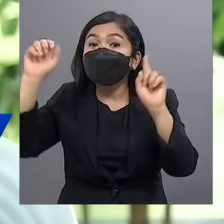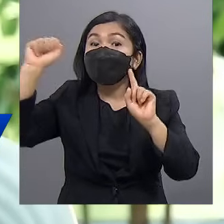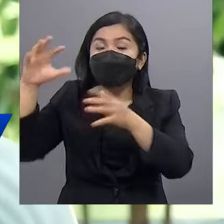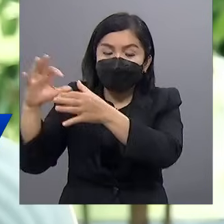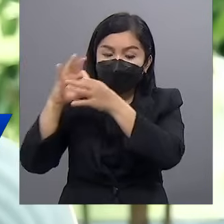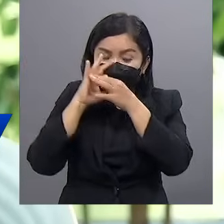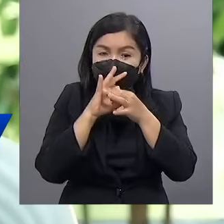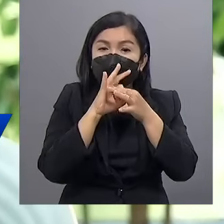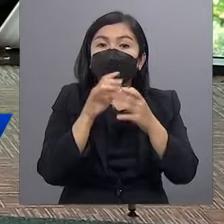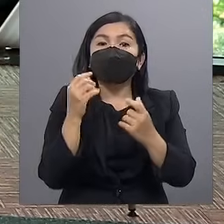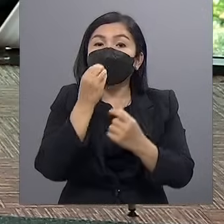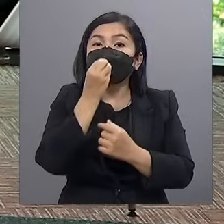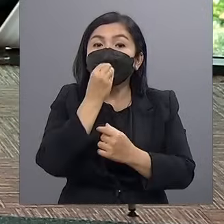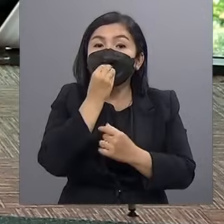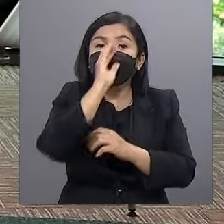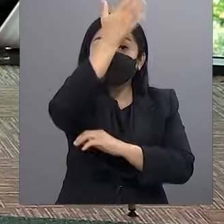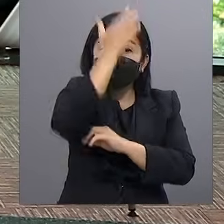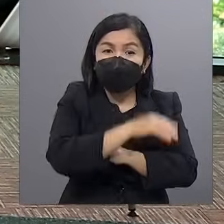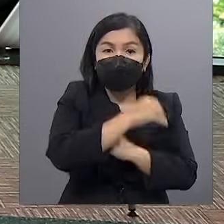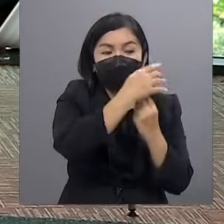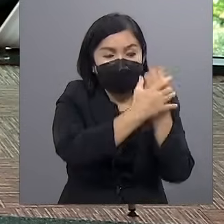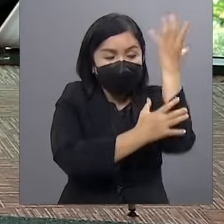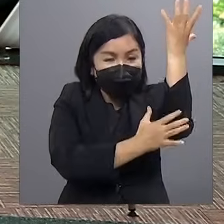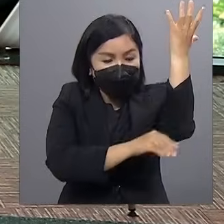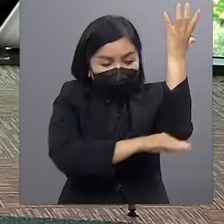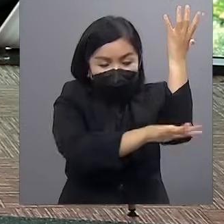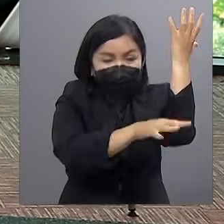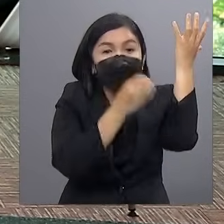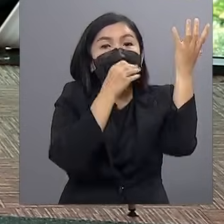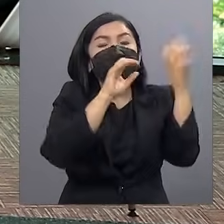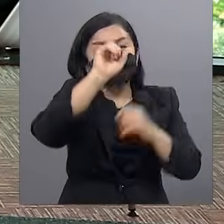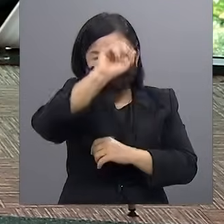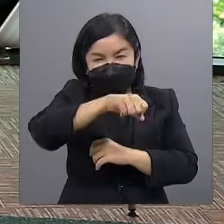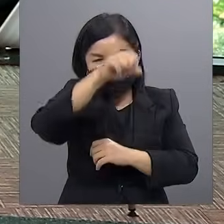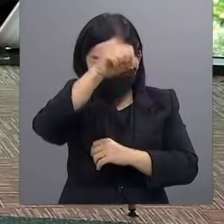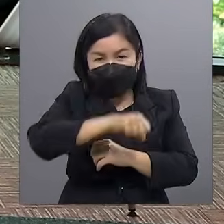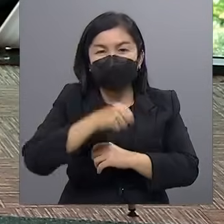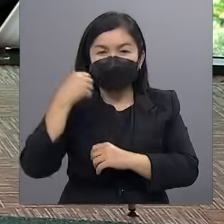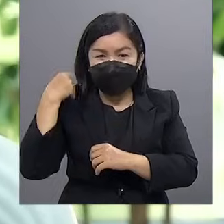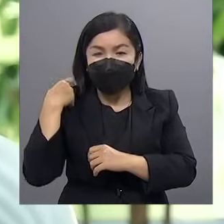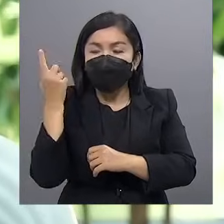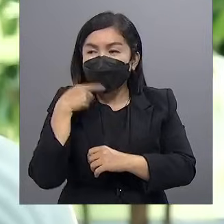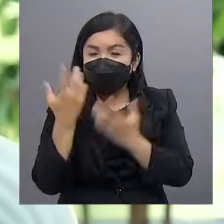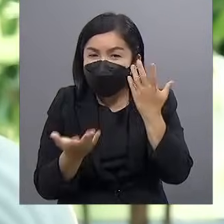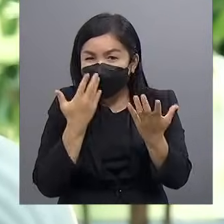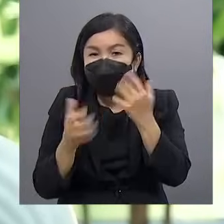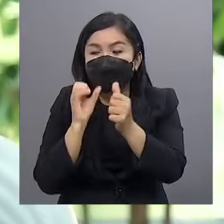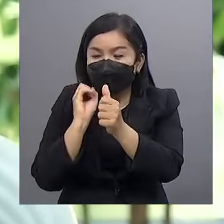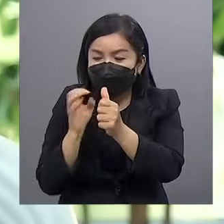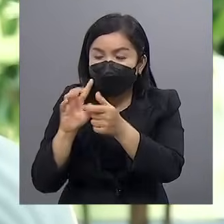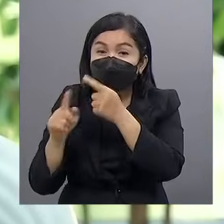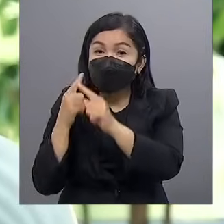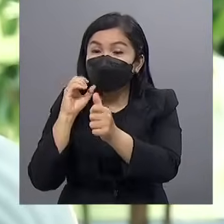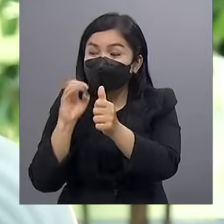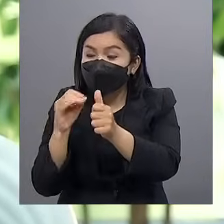นะคะใช่ครับพี่ฝนมากเลยถึงบัญชีนะครับถึงบอกว่าเวลาที่มีขอแนะนำนะครับหรือมีเพื่อนแนะนำวิตามินสมุนไพร